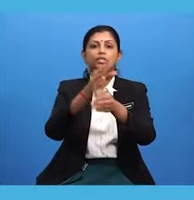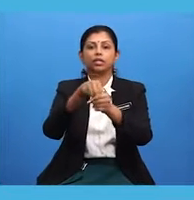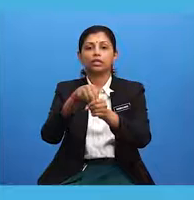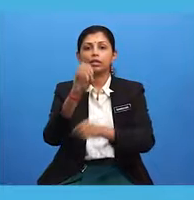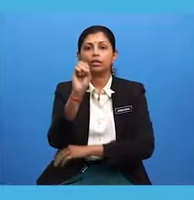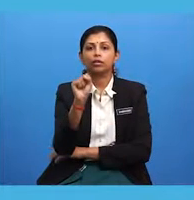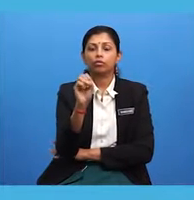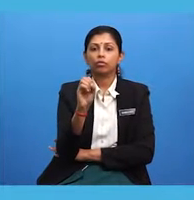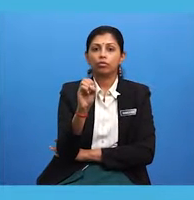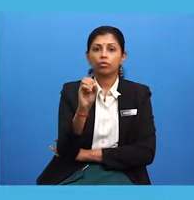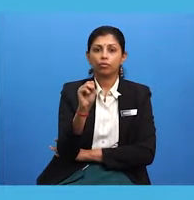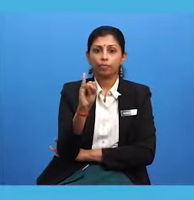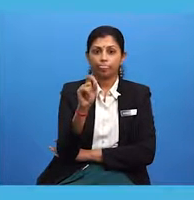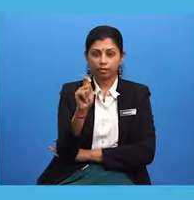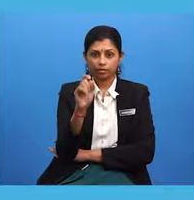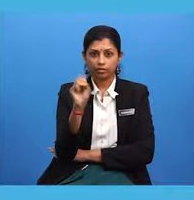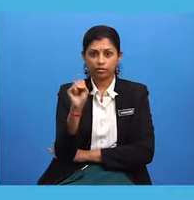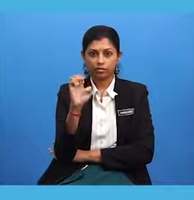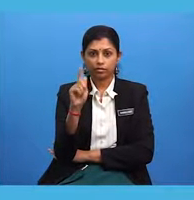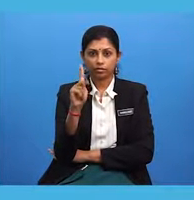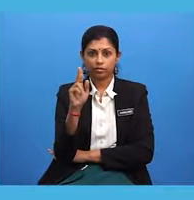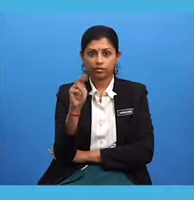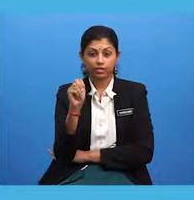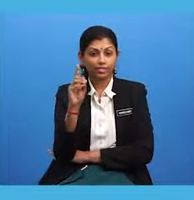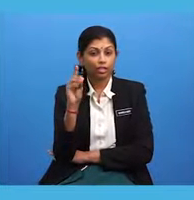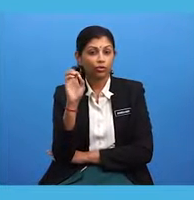di dalam folikel graft.